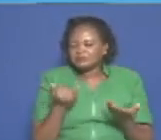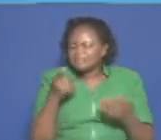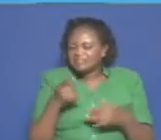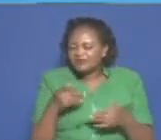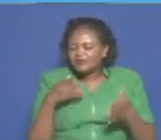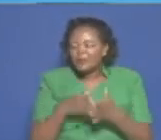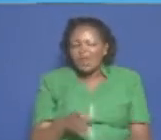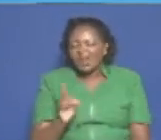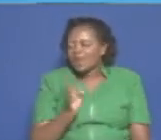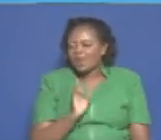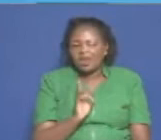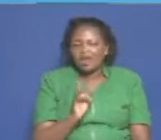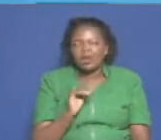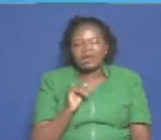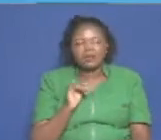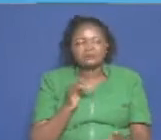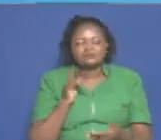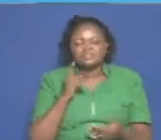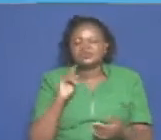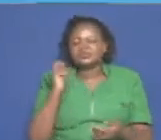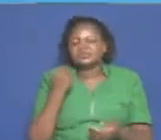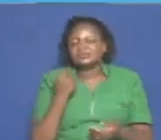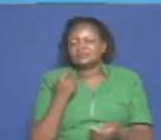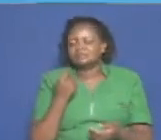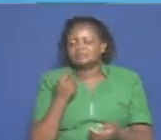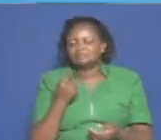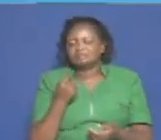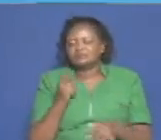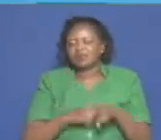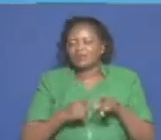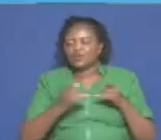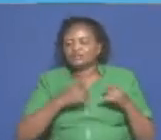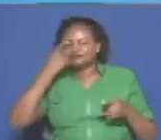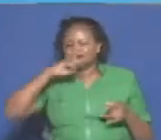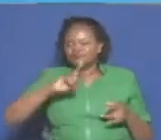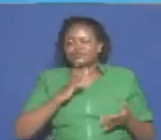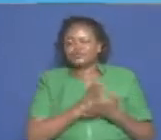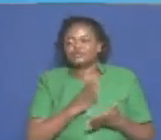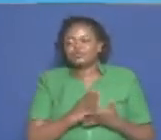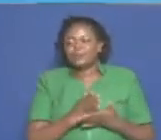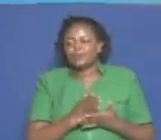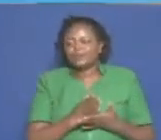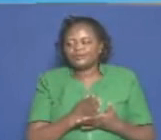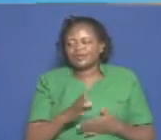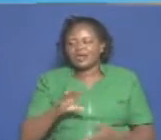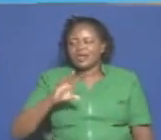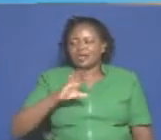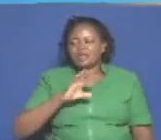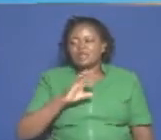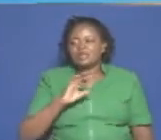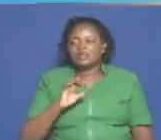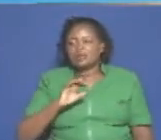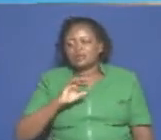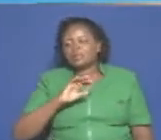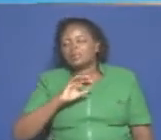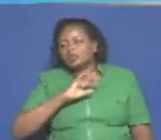pia nchi ya Kenya. Tukiangalia sera zetu ni kwamba kisiasa tuko mbele katika kanda ya Afrika Mashariki, na tumai kwamba